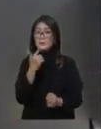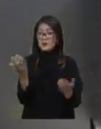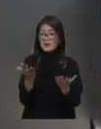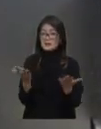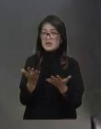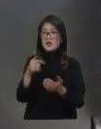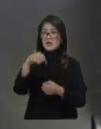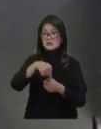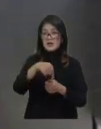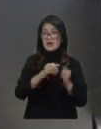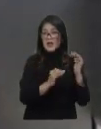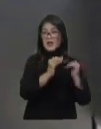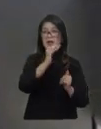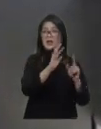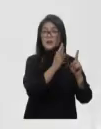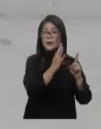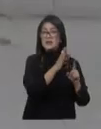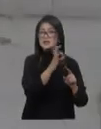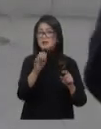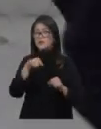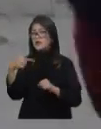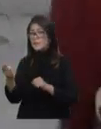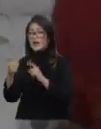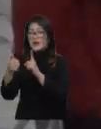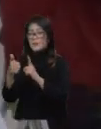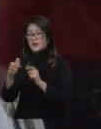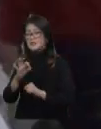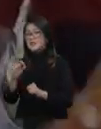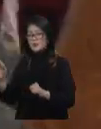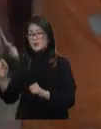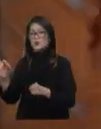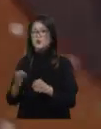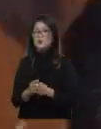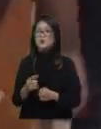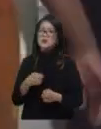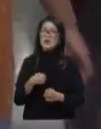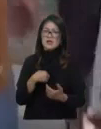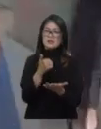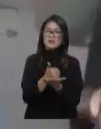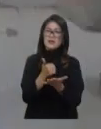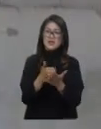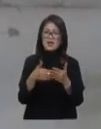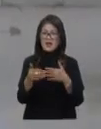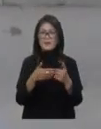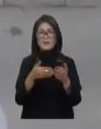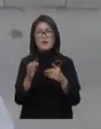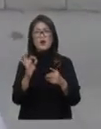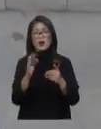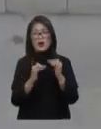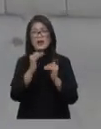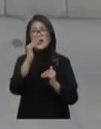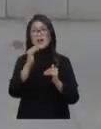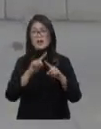15-16 ribu, harinya itu support di bantal. Kalau saya nggak masalah, yang penting ada barangnya. Kalau ada barangnya aman ya Bu ya?